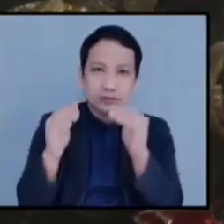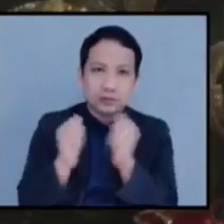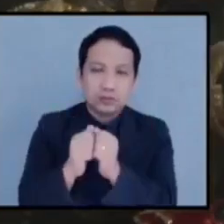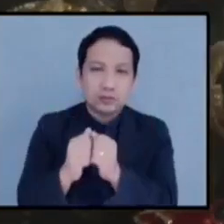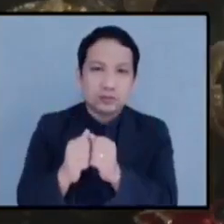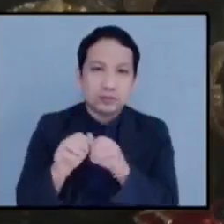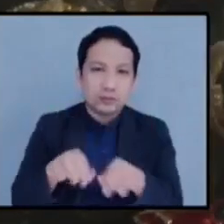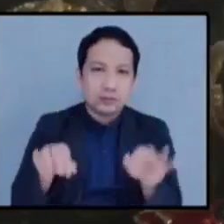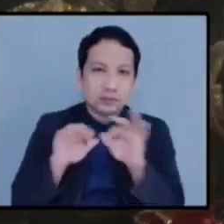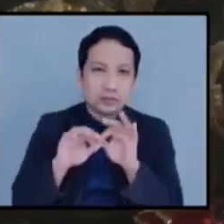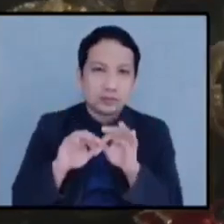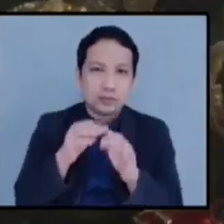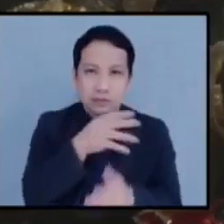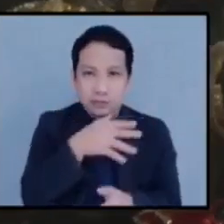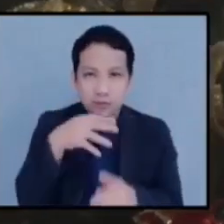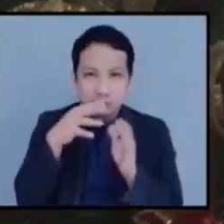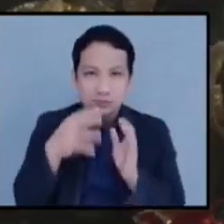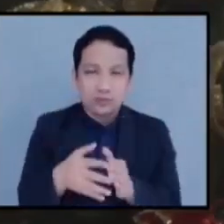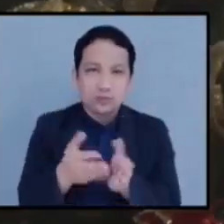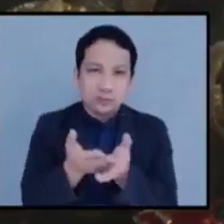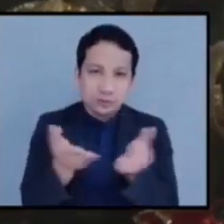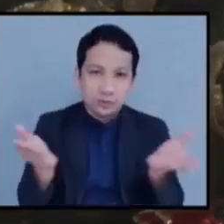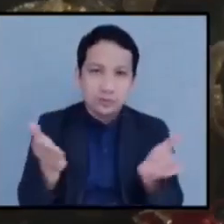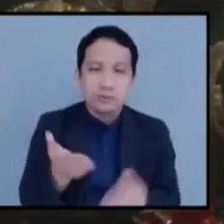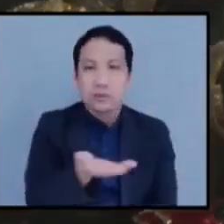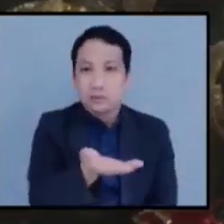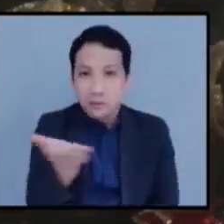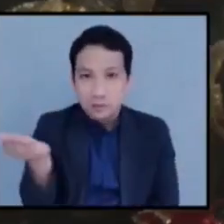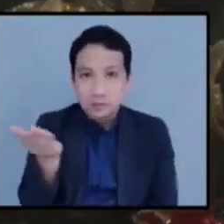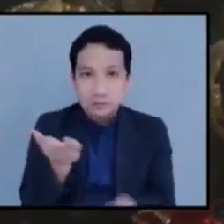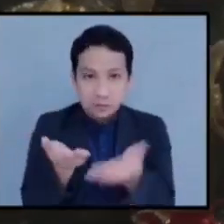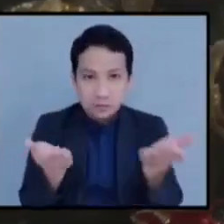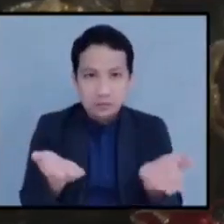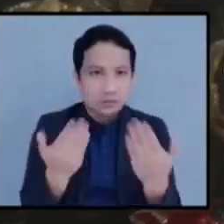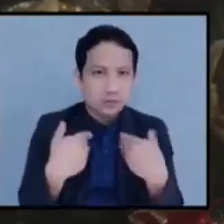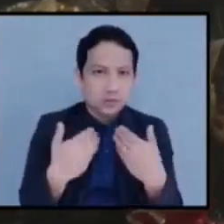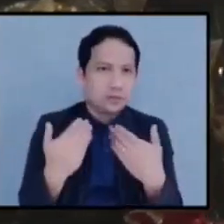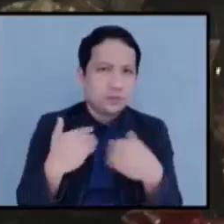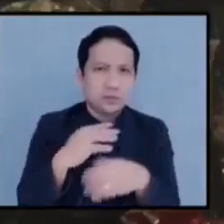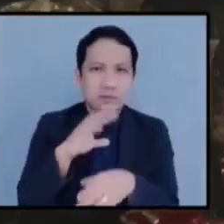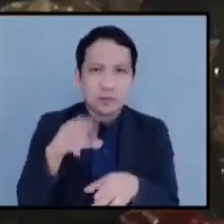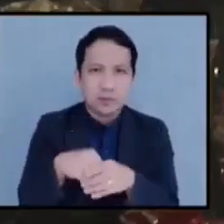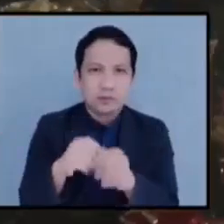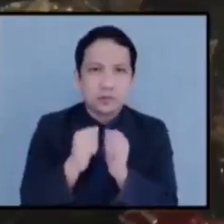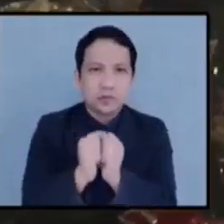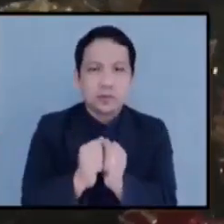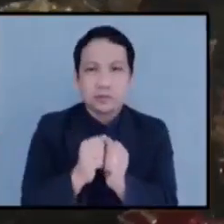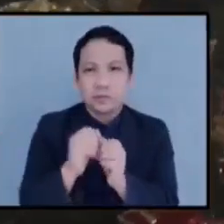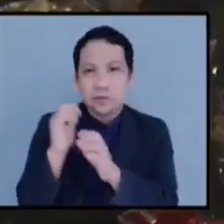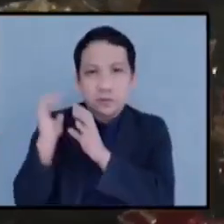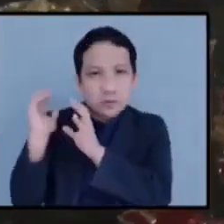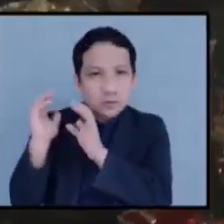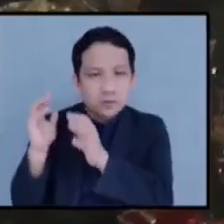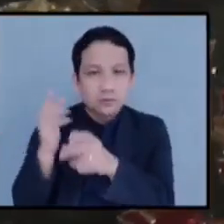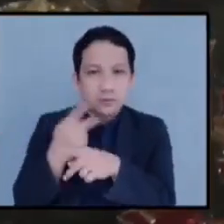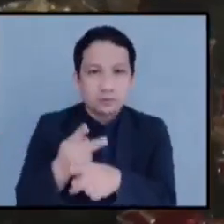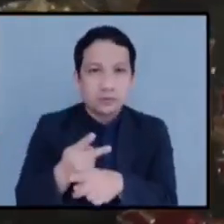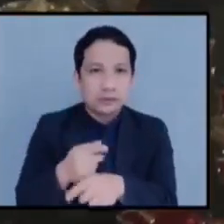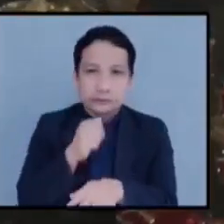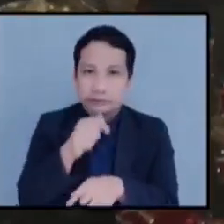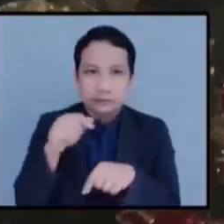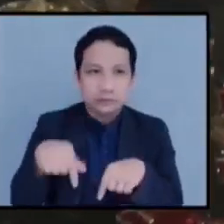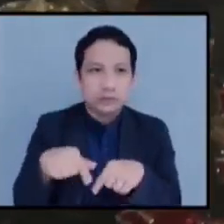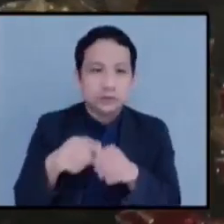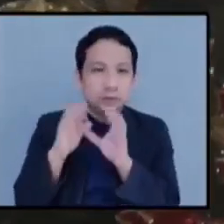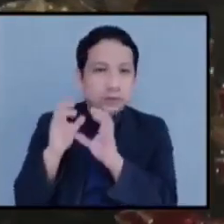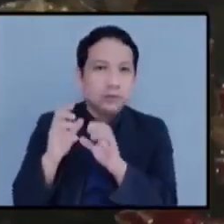ating mga magsasaka. Kainanin na ho natin ang publiko na tangkilikin po ang ating mga coconut products. Hindi lang pong mga coconut products, may